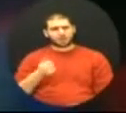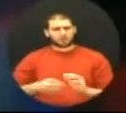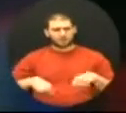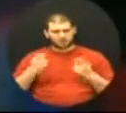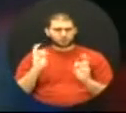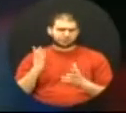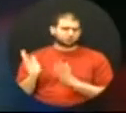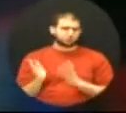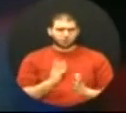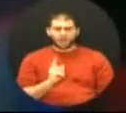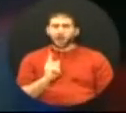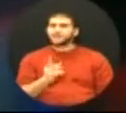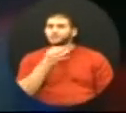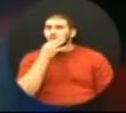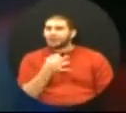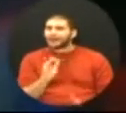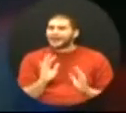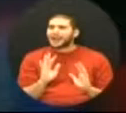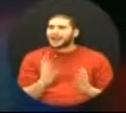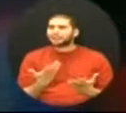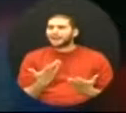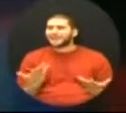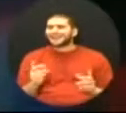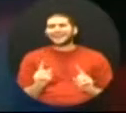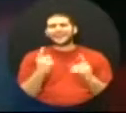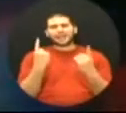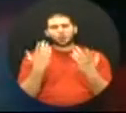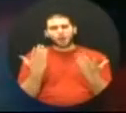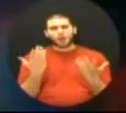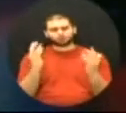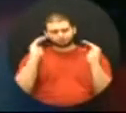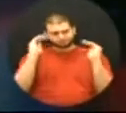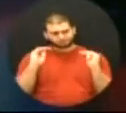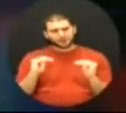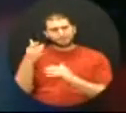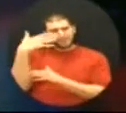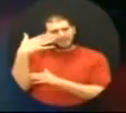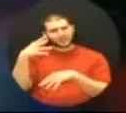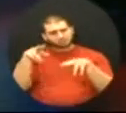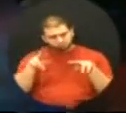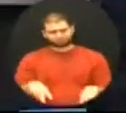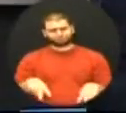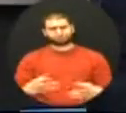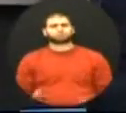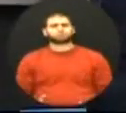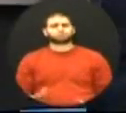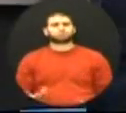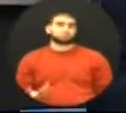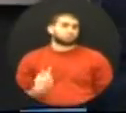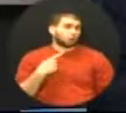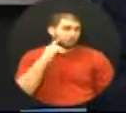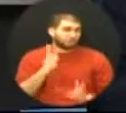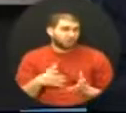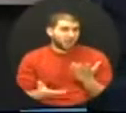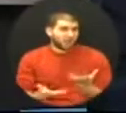הזה. השאלה היא איך זה שאין אירוע שהוא אירוע ממלכתי של ממש, אני לא יודעת אם אפשר